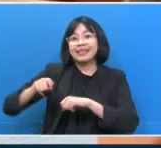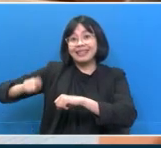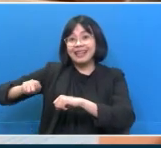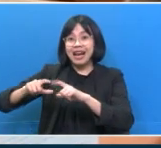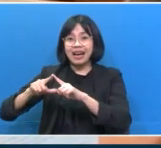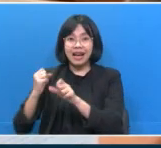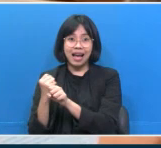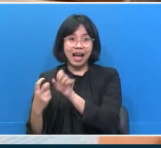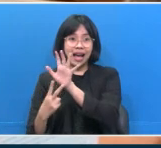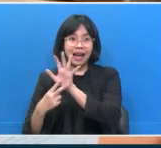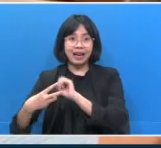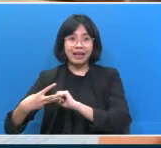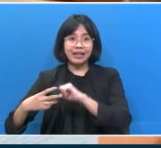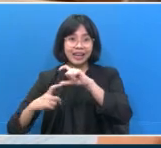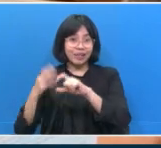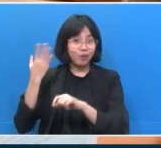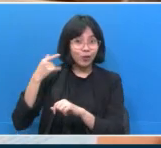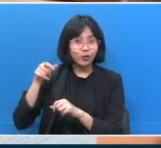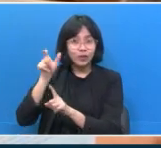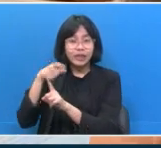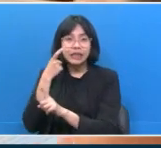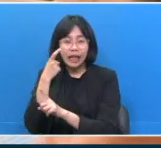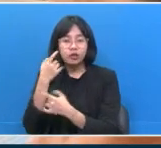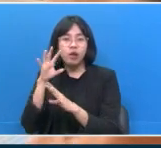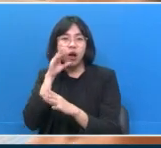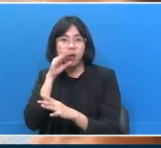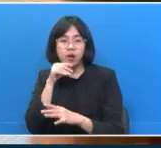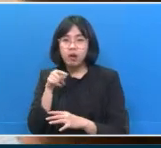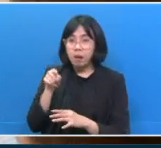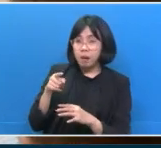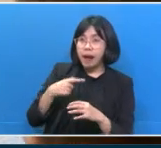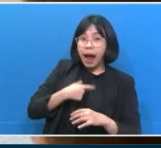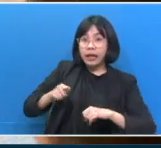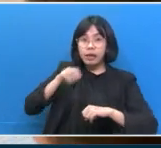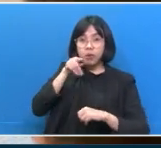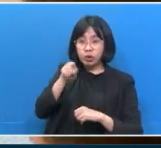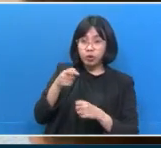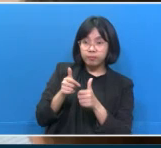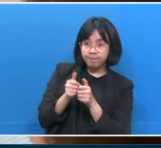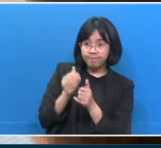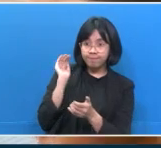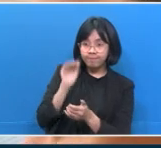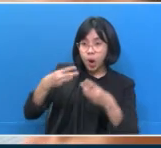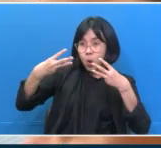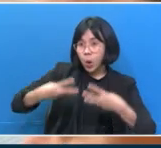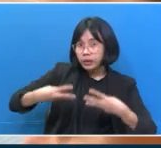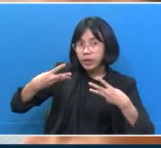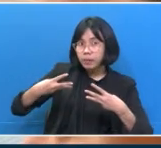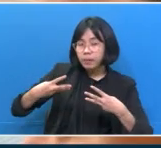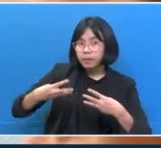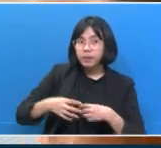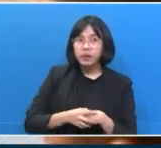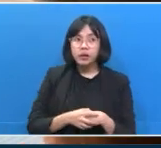saat Dedi jadi saksi. Itu melalui pesan WA ya? Melalui pesan WA di handphonenya Agnes. Saudara bisa melihat